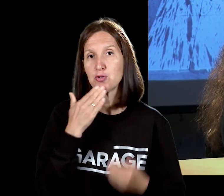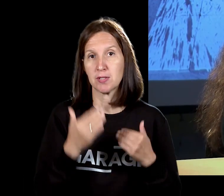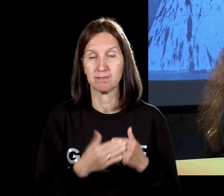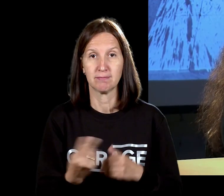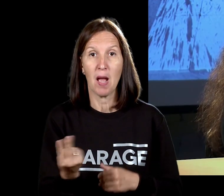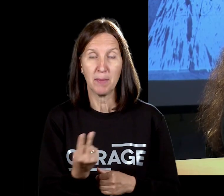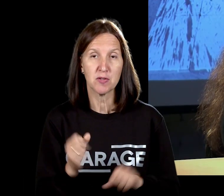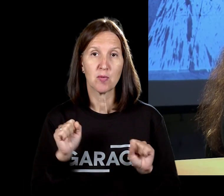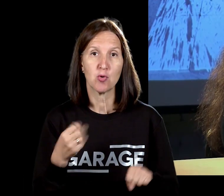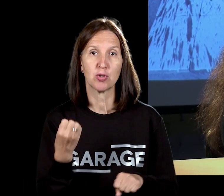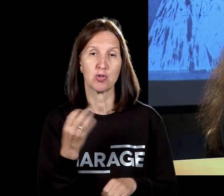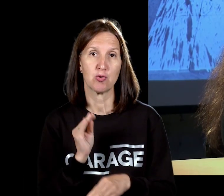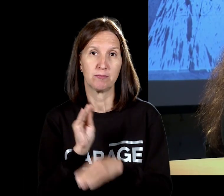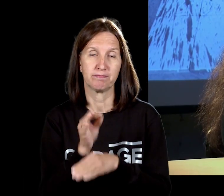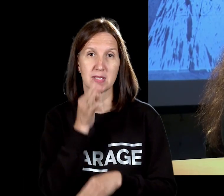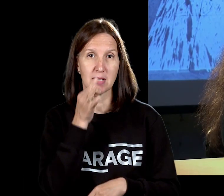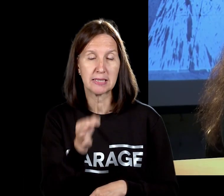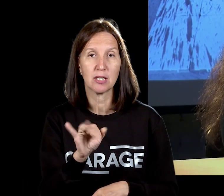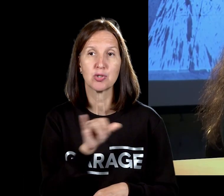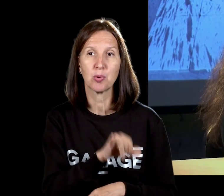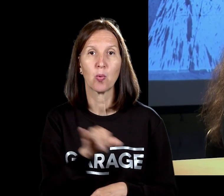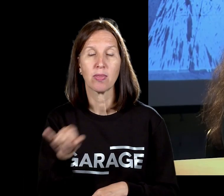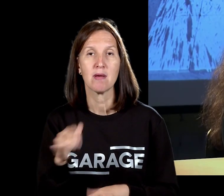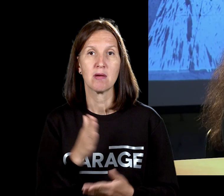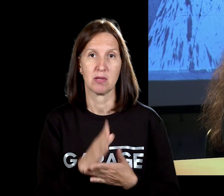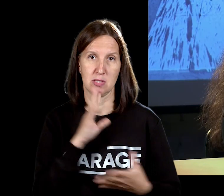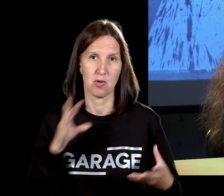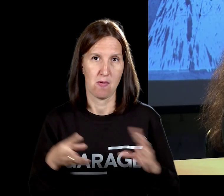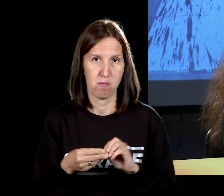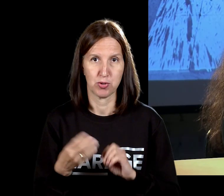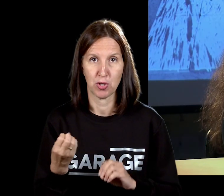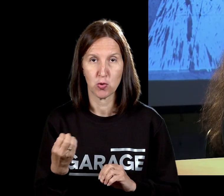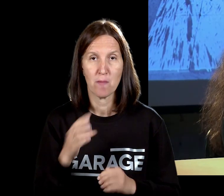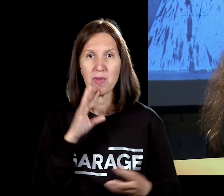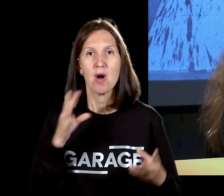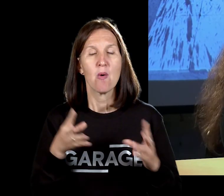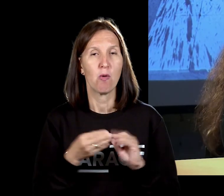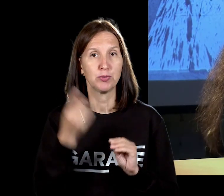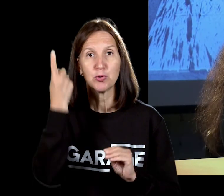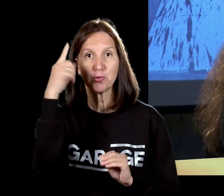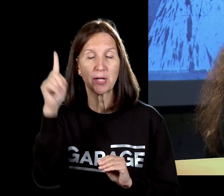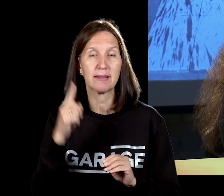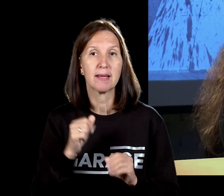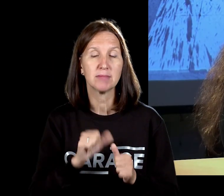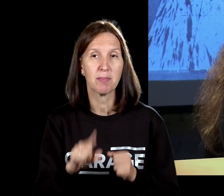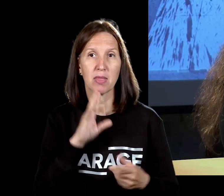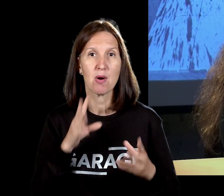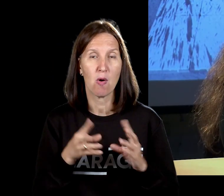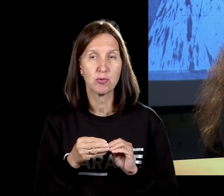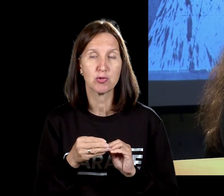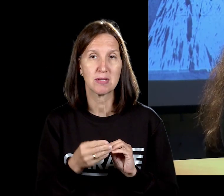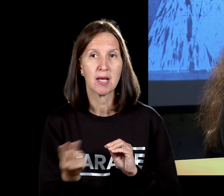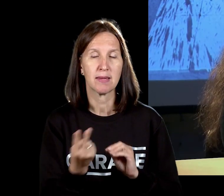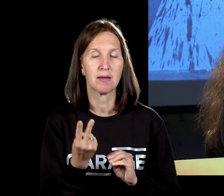сказать, что, наверное, у этих художников есть нечто общее, общий сюжет, этот, и вот этот общий сюжет как раз, наверное, их и